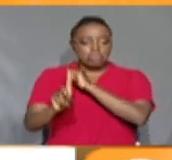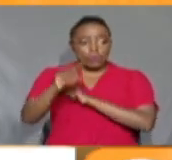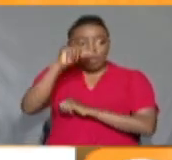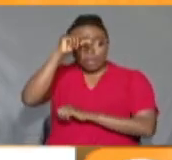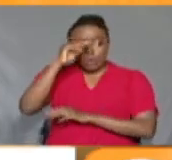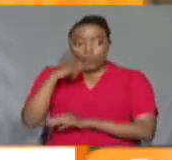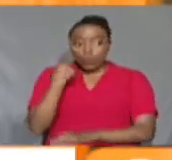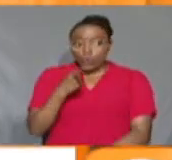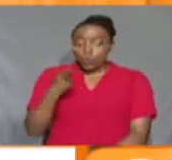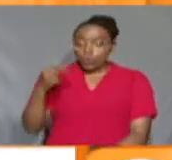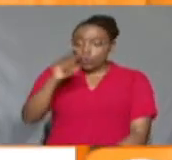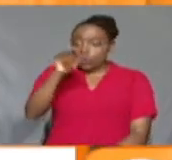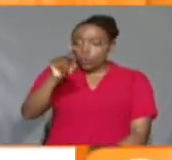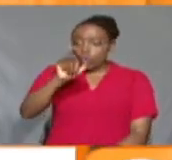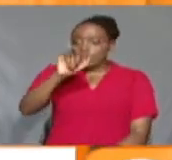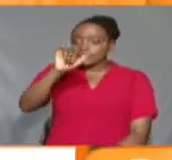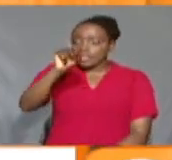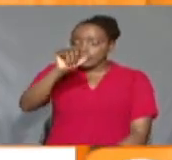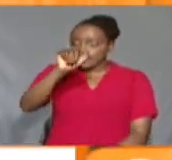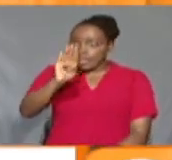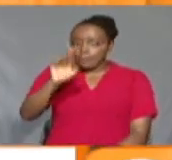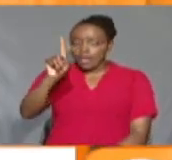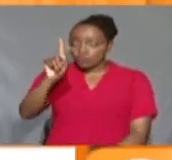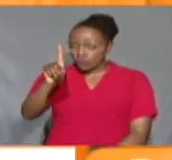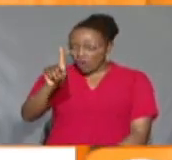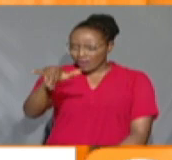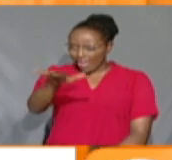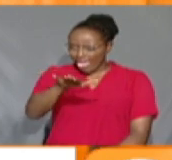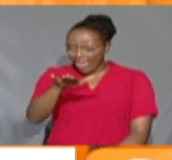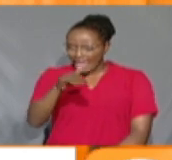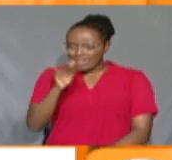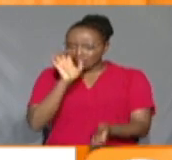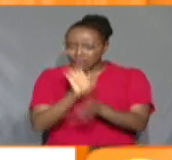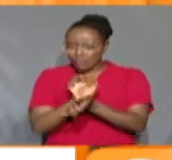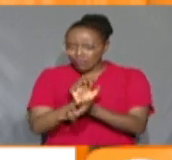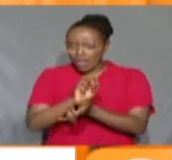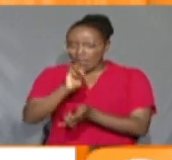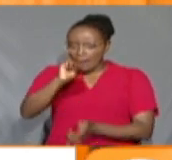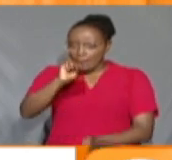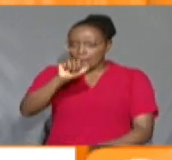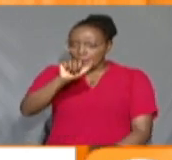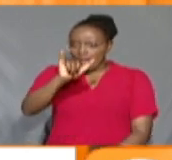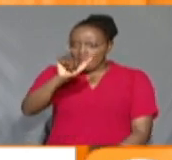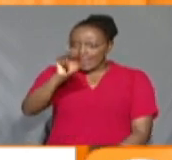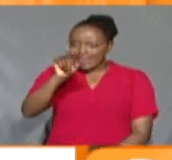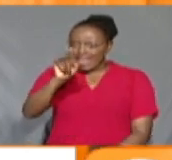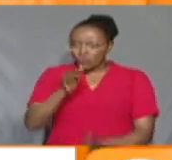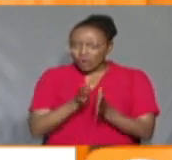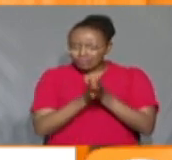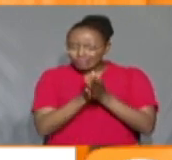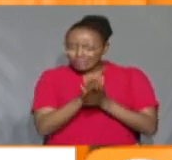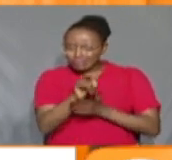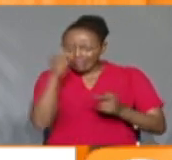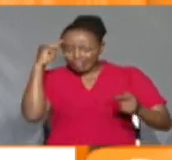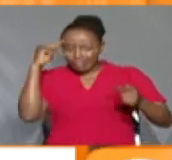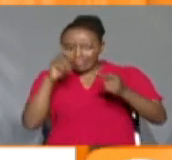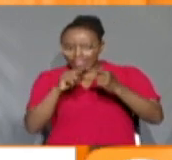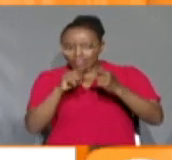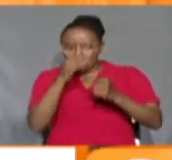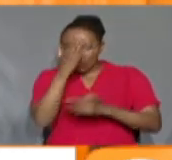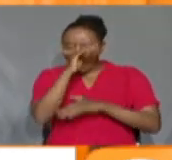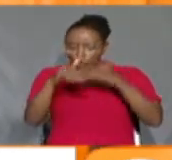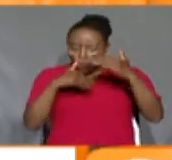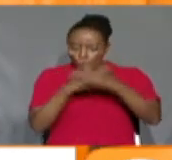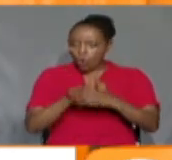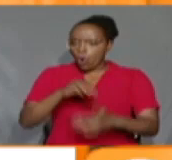ni Zainab Hussein. Na iko chera moja inaitwa Manyani. Kwa nini ako na interest nayo? Kwa nini ameita vocha